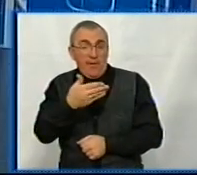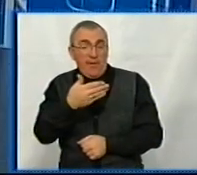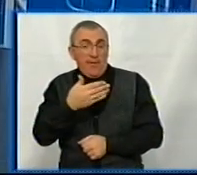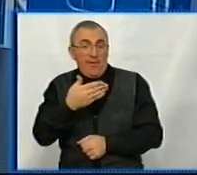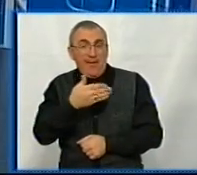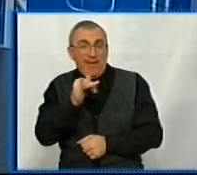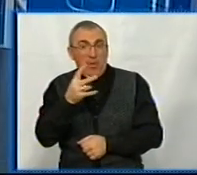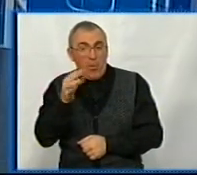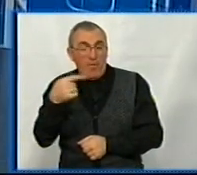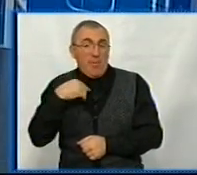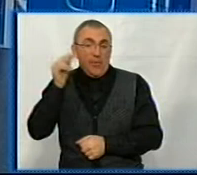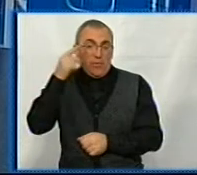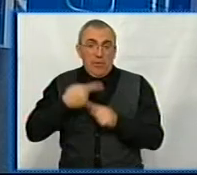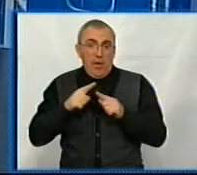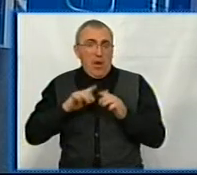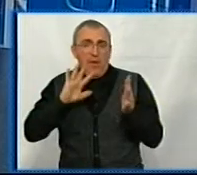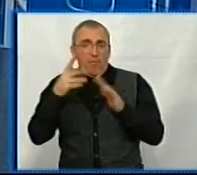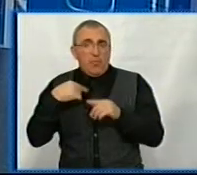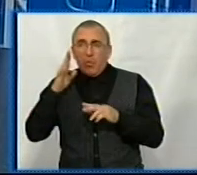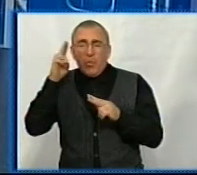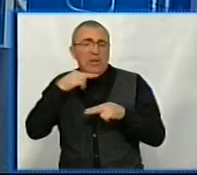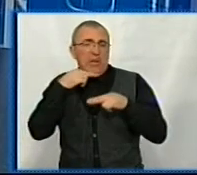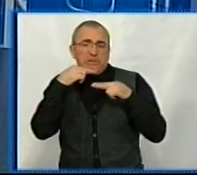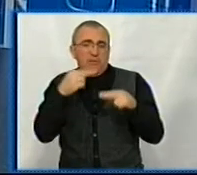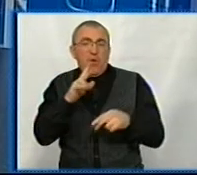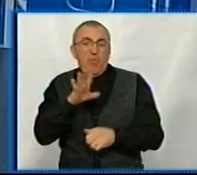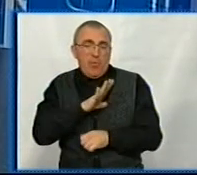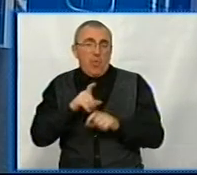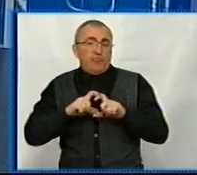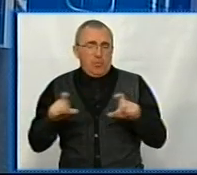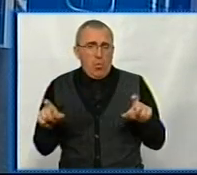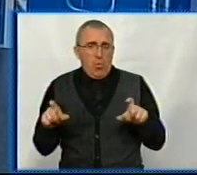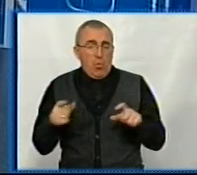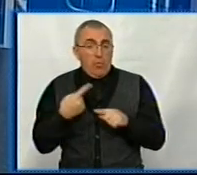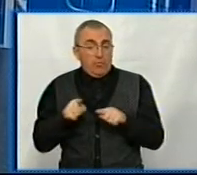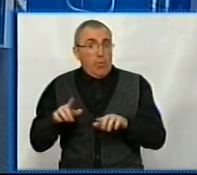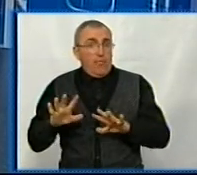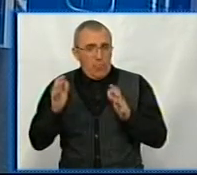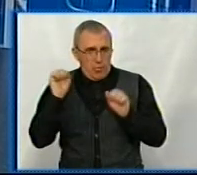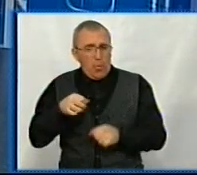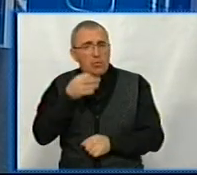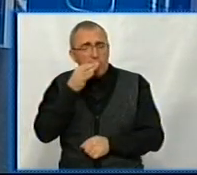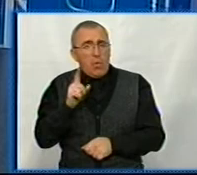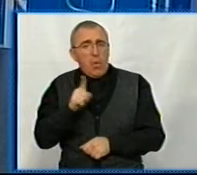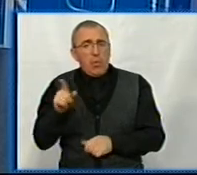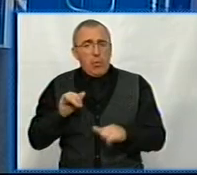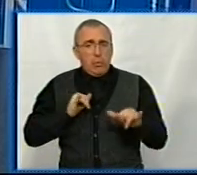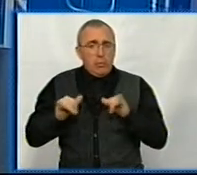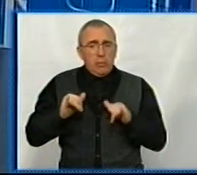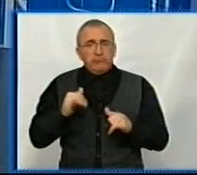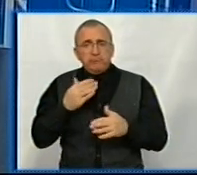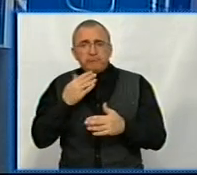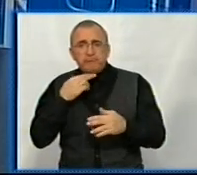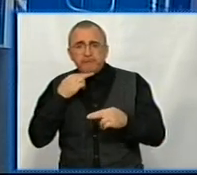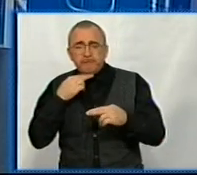була, вчилися, ми на такі випадки ніхто не звертав увагу, якщо вони були в школі. У цьому випадку можна говорити про толерантне ставлення